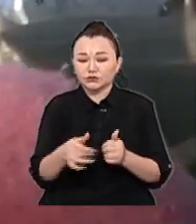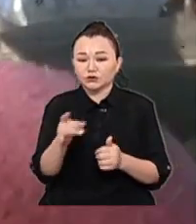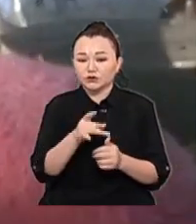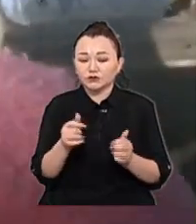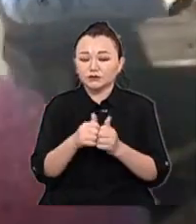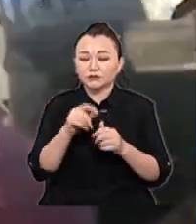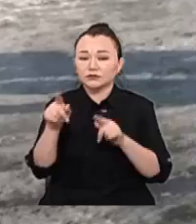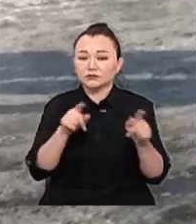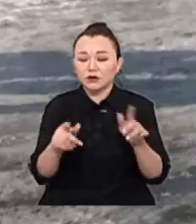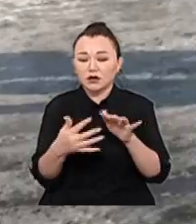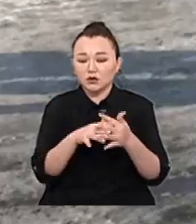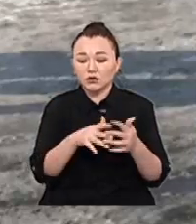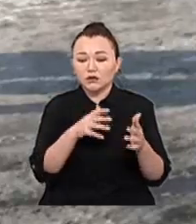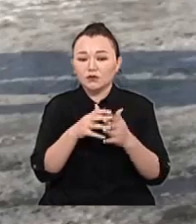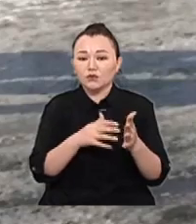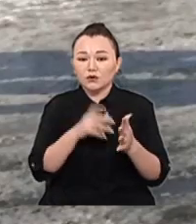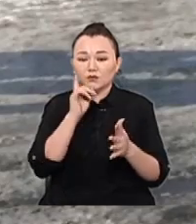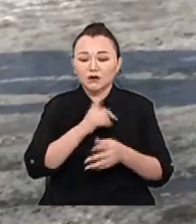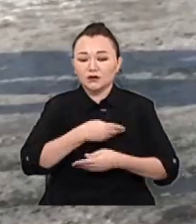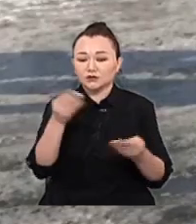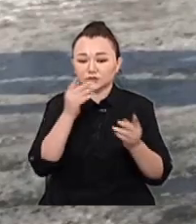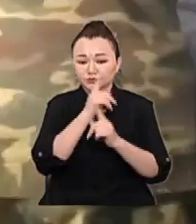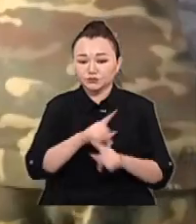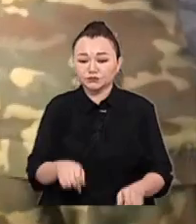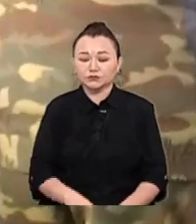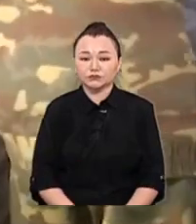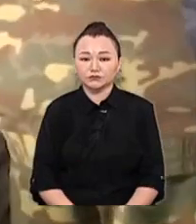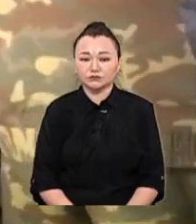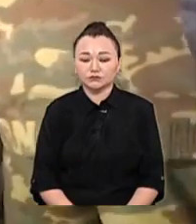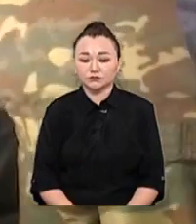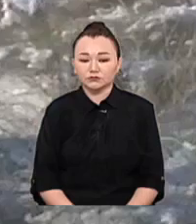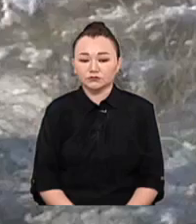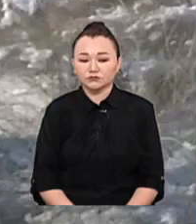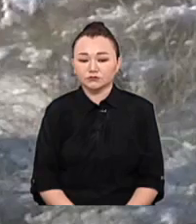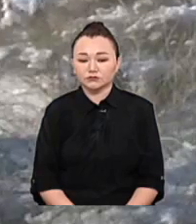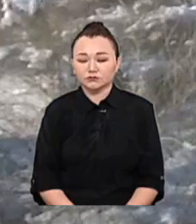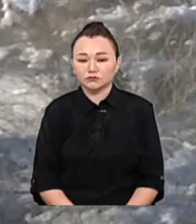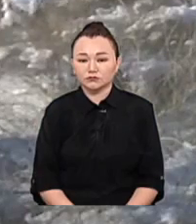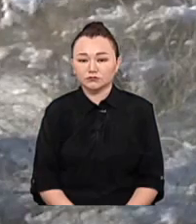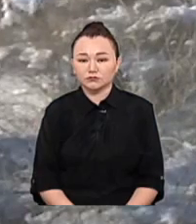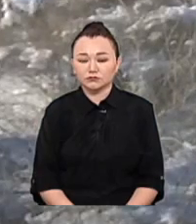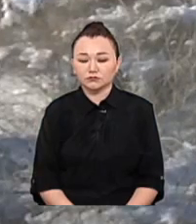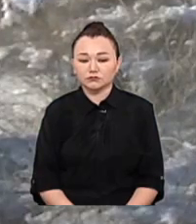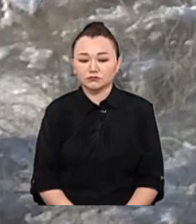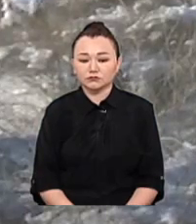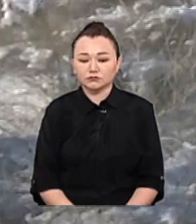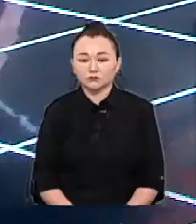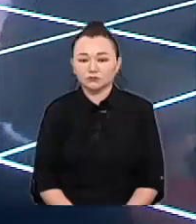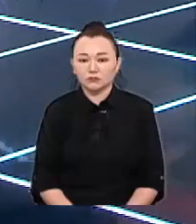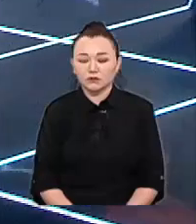іргелес жатқан ауыл жұртына көмір әзірге берілмейді дейді. Жақсыбайлы информ бюро Түркістан облысы.